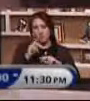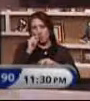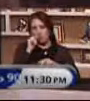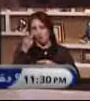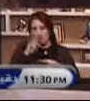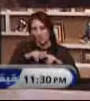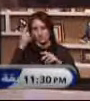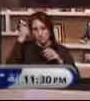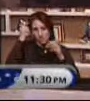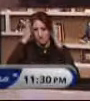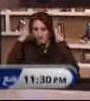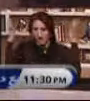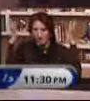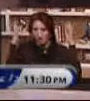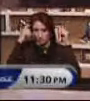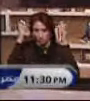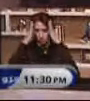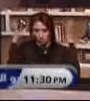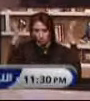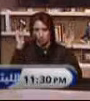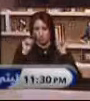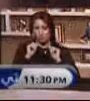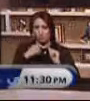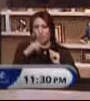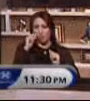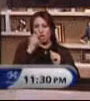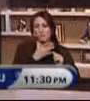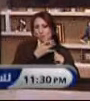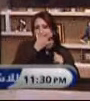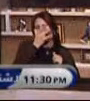غريب، فيستحي. يا الله ايه ده؟ طيب